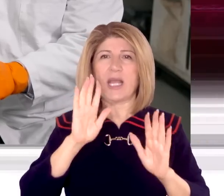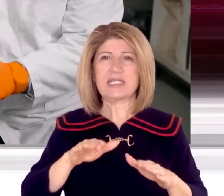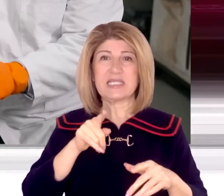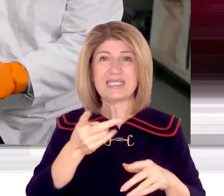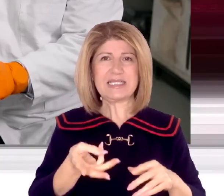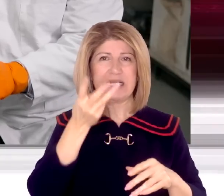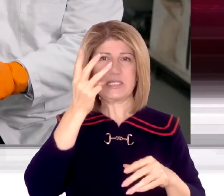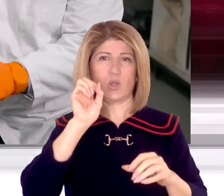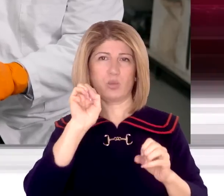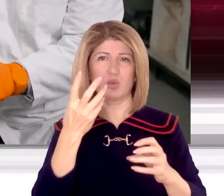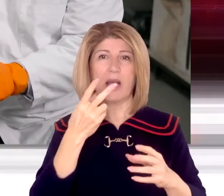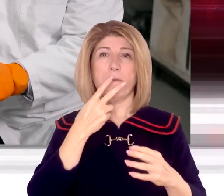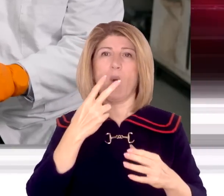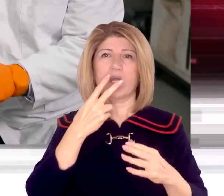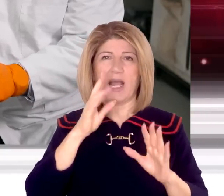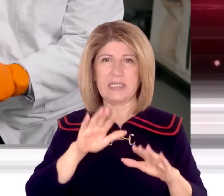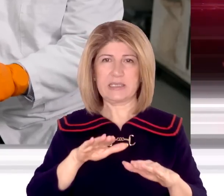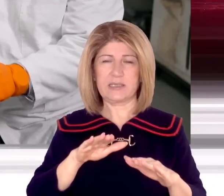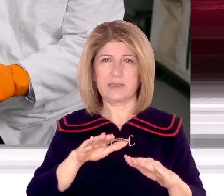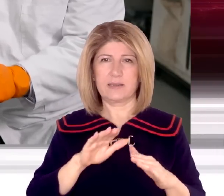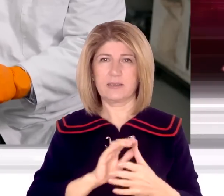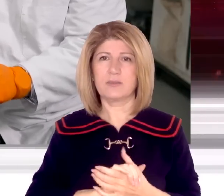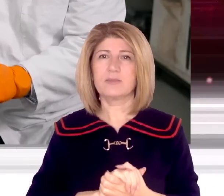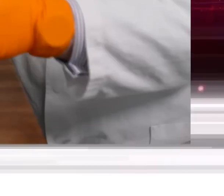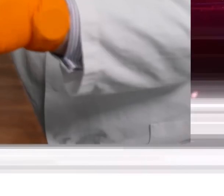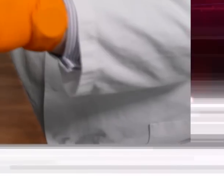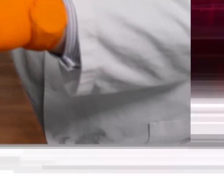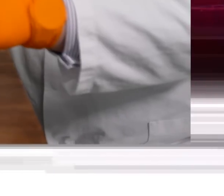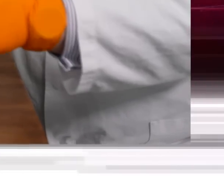این روش نوشته 3500 پک.